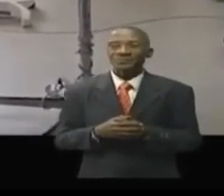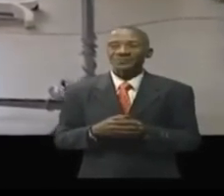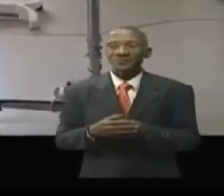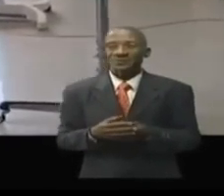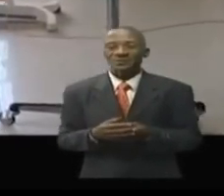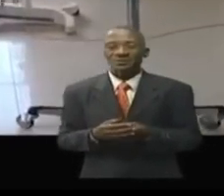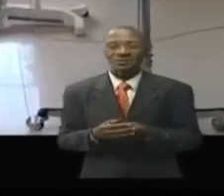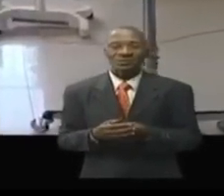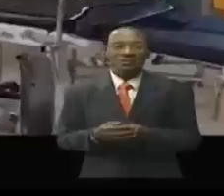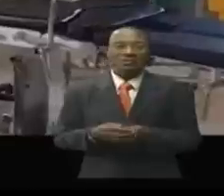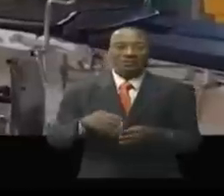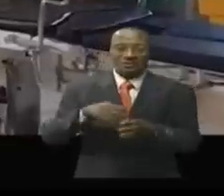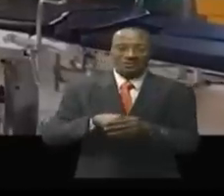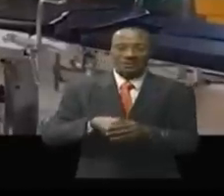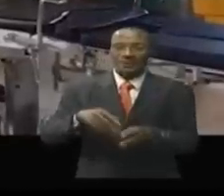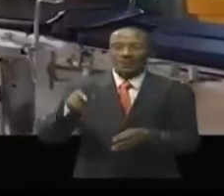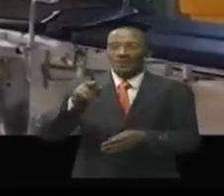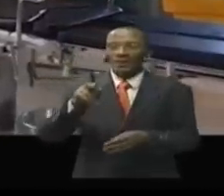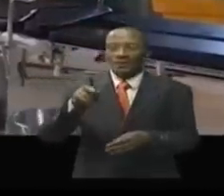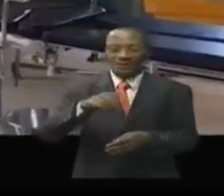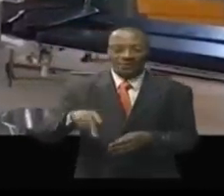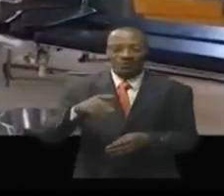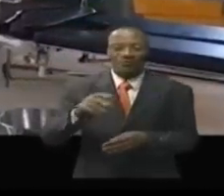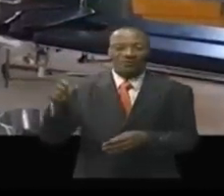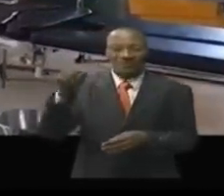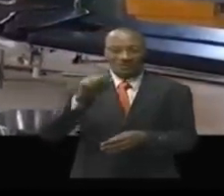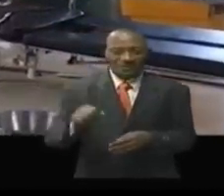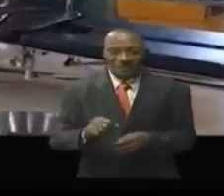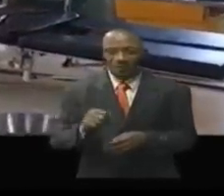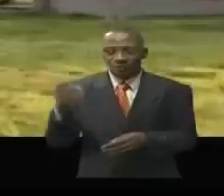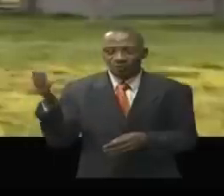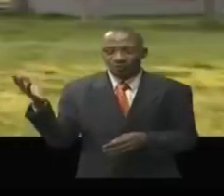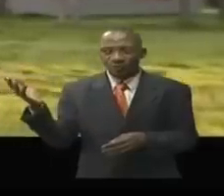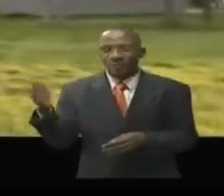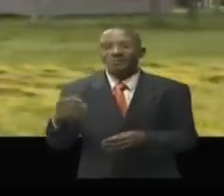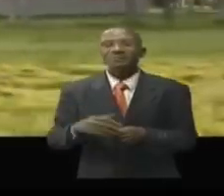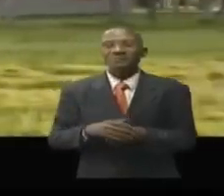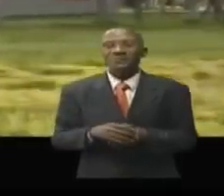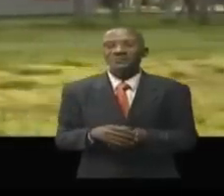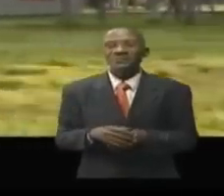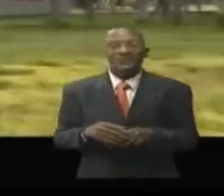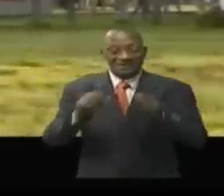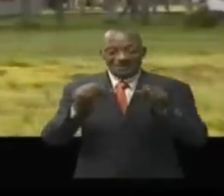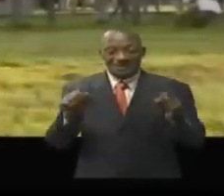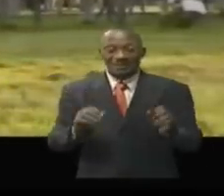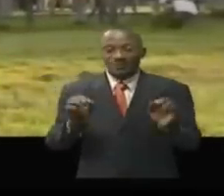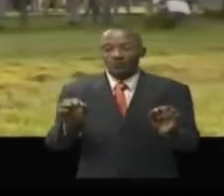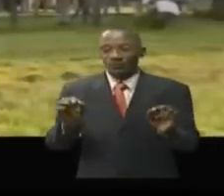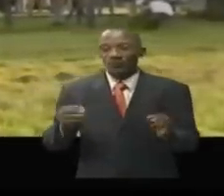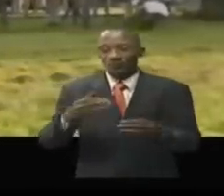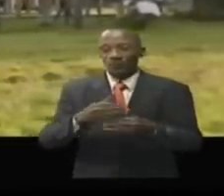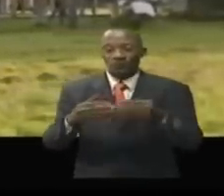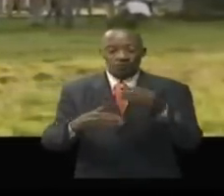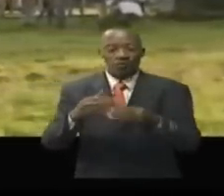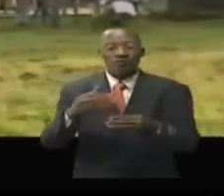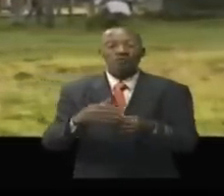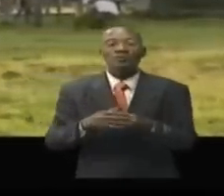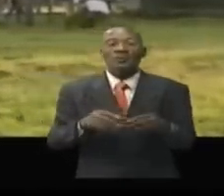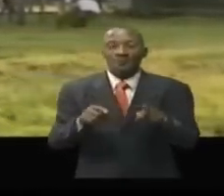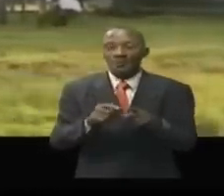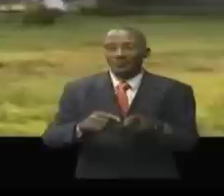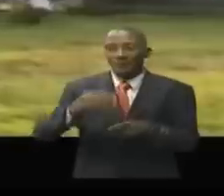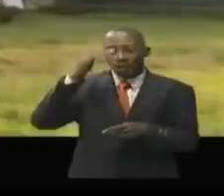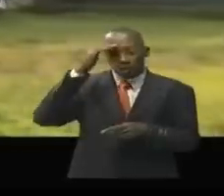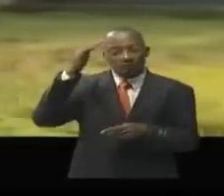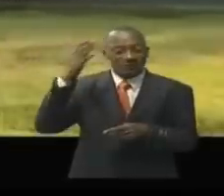système de santé s'améliore et les infrastructures universitaires modernes deviennent de plus en plus visibles. Ceci s'inscrit dans le cadre